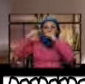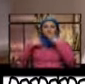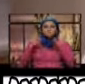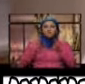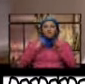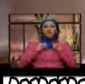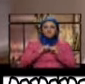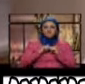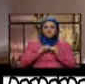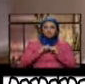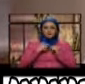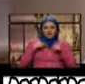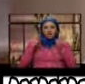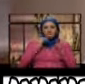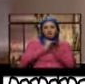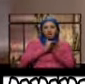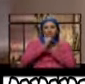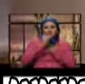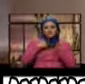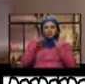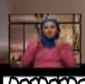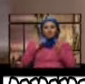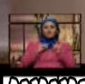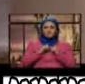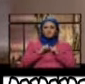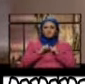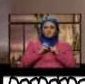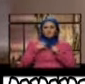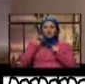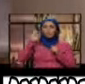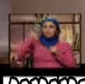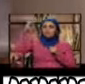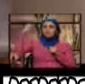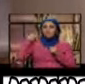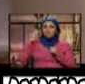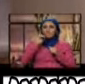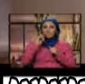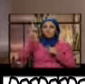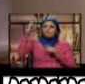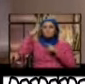فيخاف مقام الله، فالخوف يحرق ما عنده من رجاء.